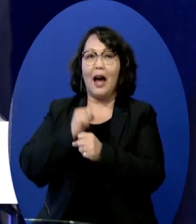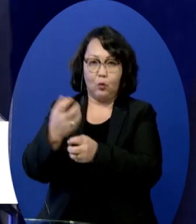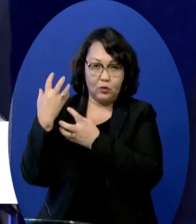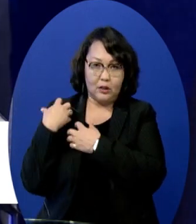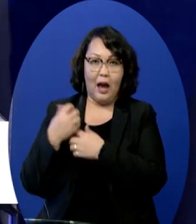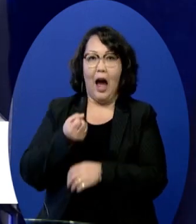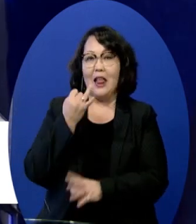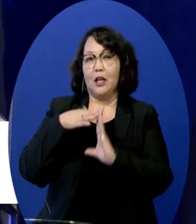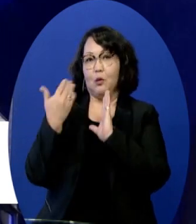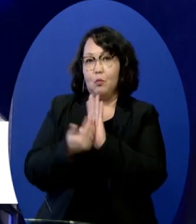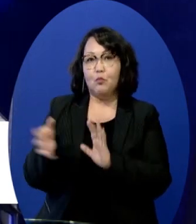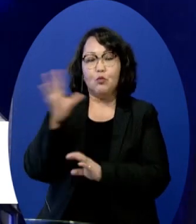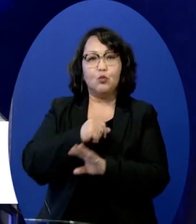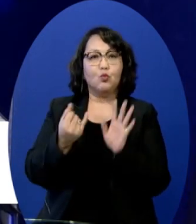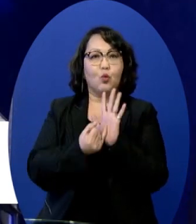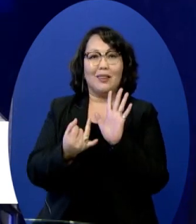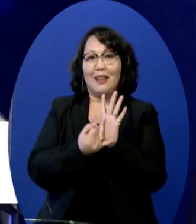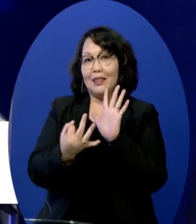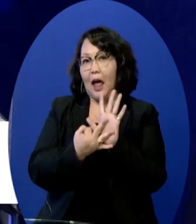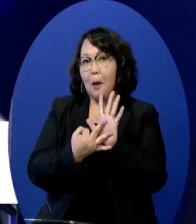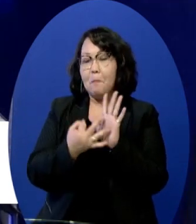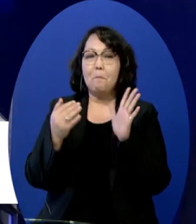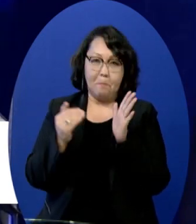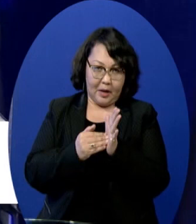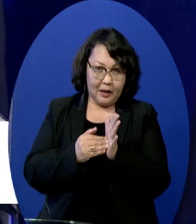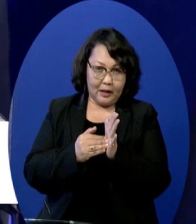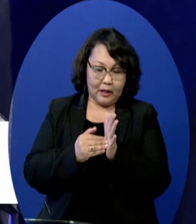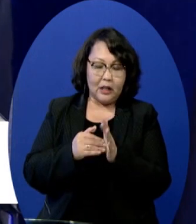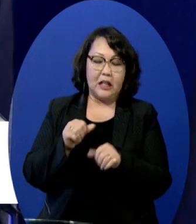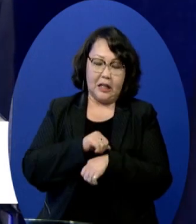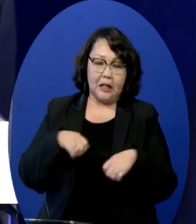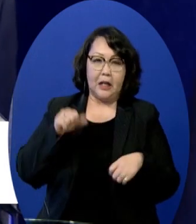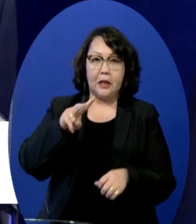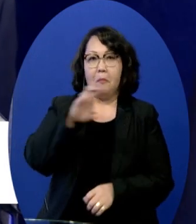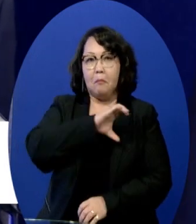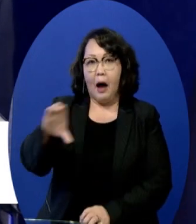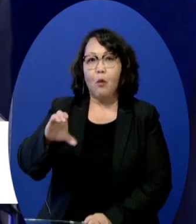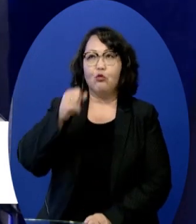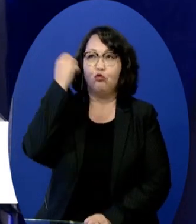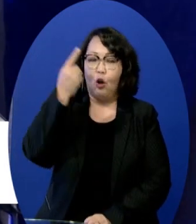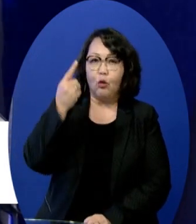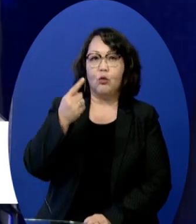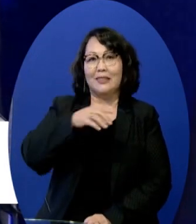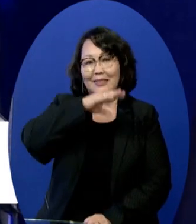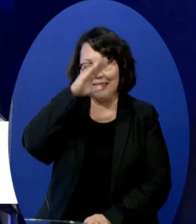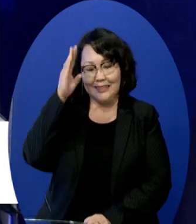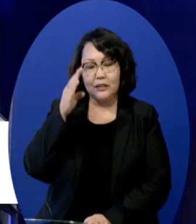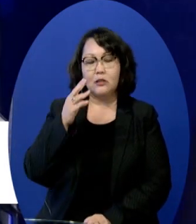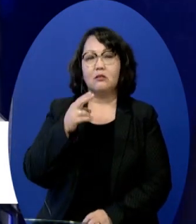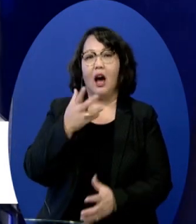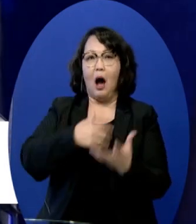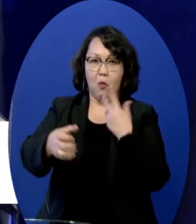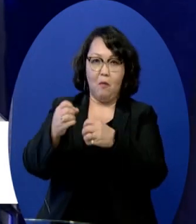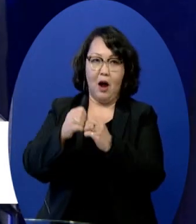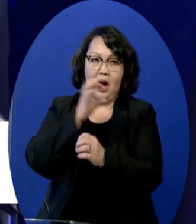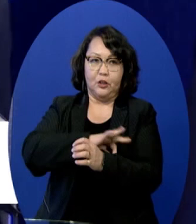хэрэглэдэг 678 мянган хэрэглэгч байдаг юм. Энэ хэрэглэгчнэр бүгдөө энэ төрөөс төлбөрөө болов